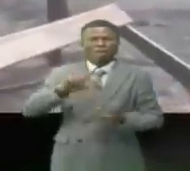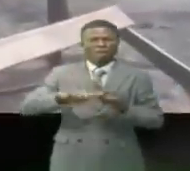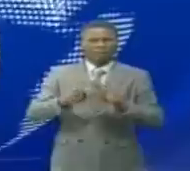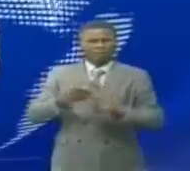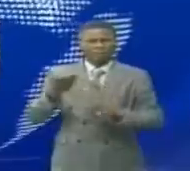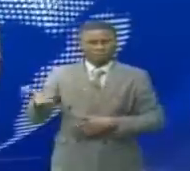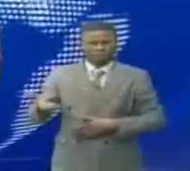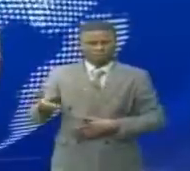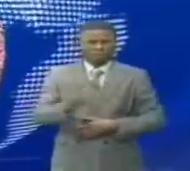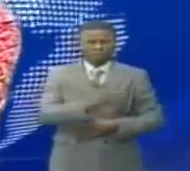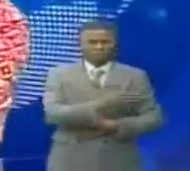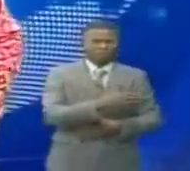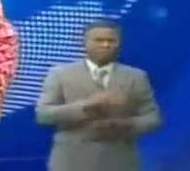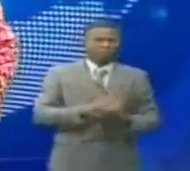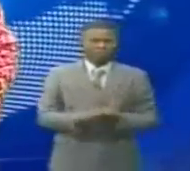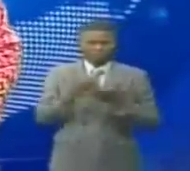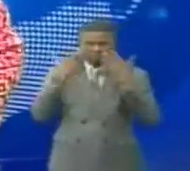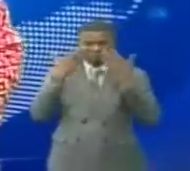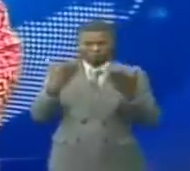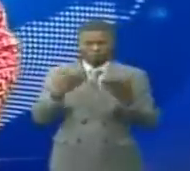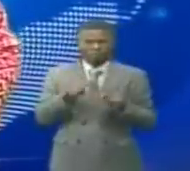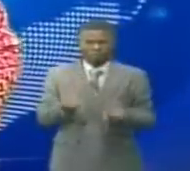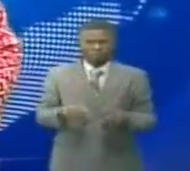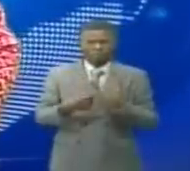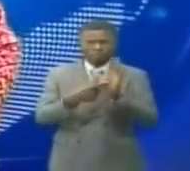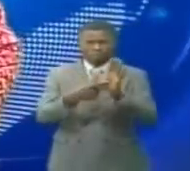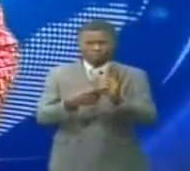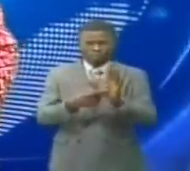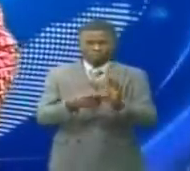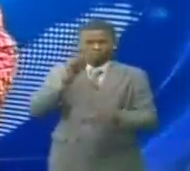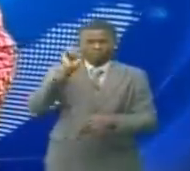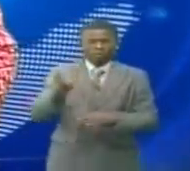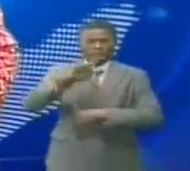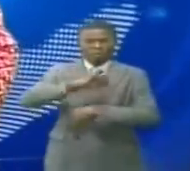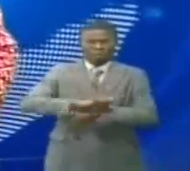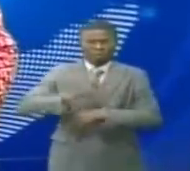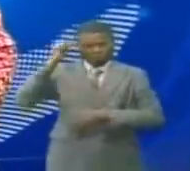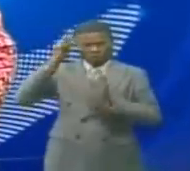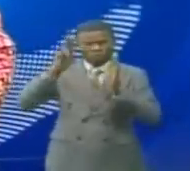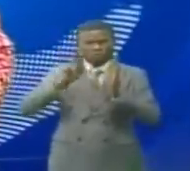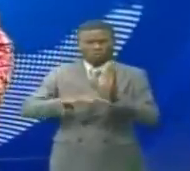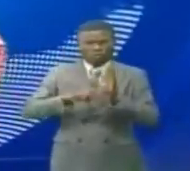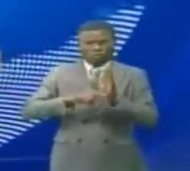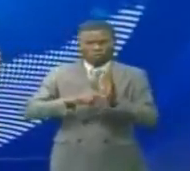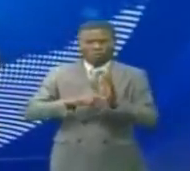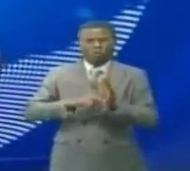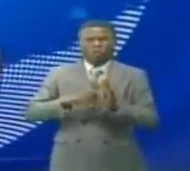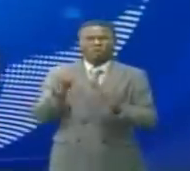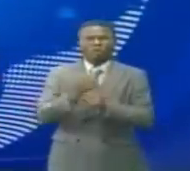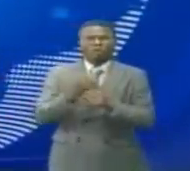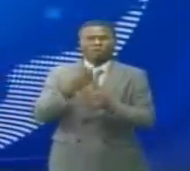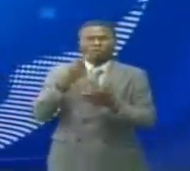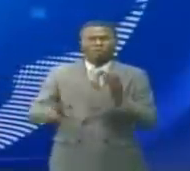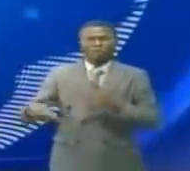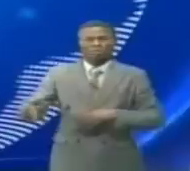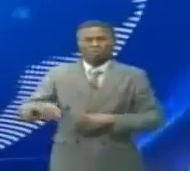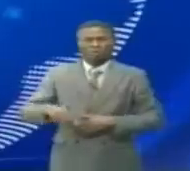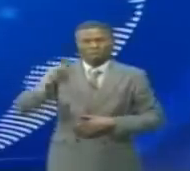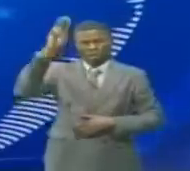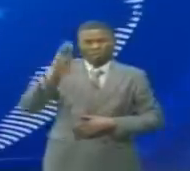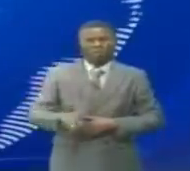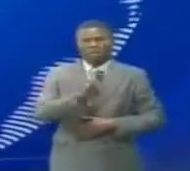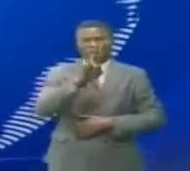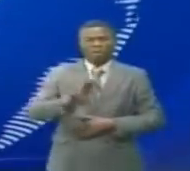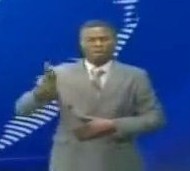électeurs. Voilà, passons à présent aux 100 jours du gouvernement de la province du Bas-Ouélé